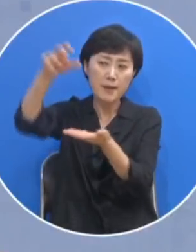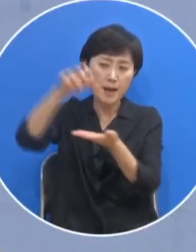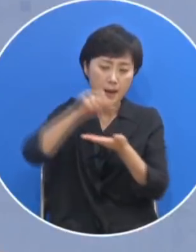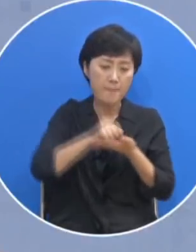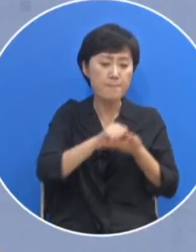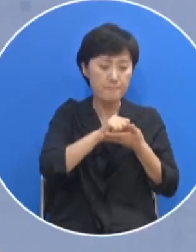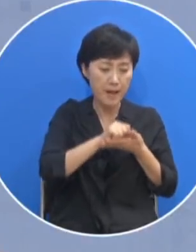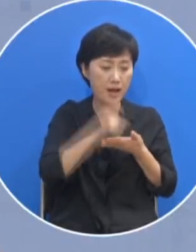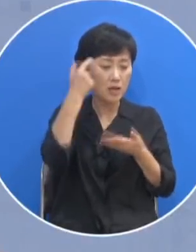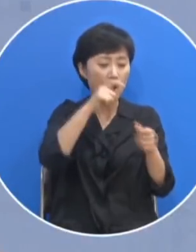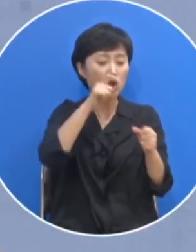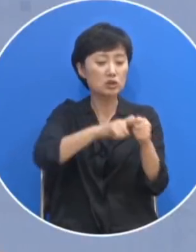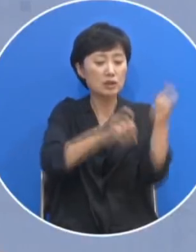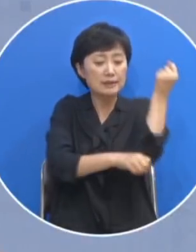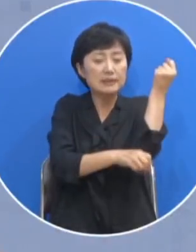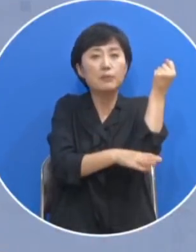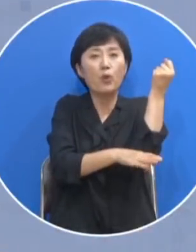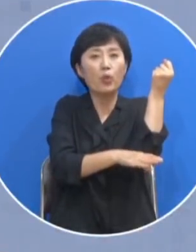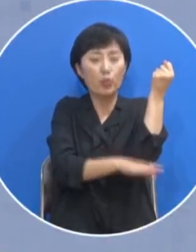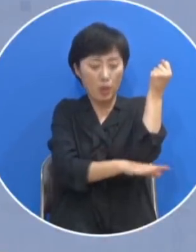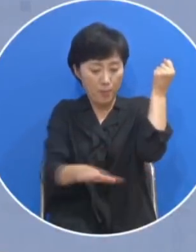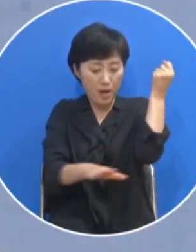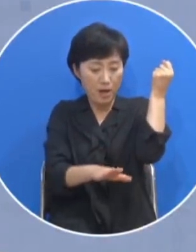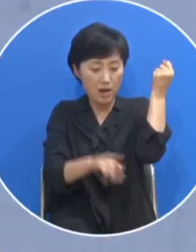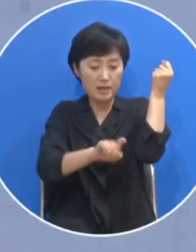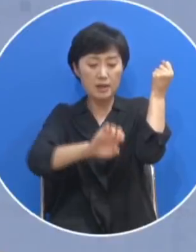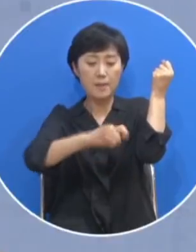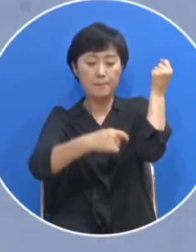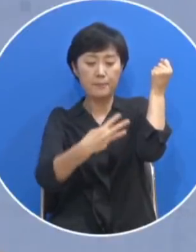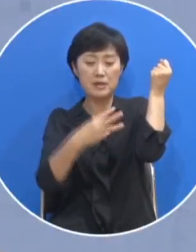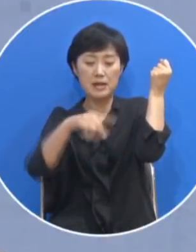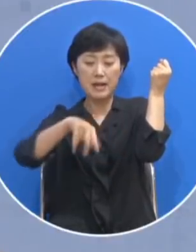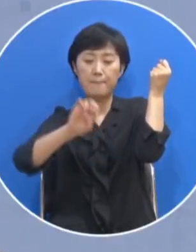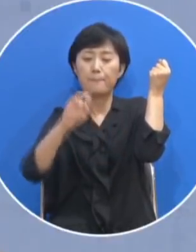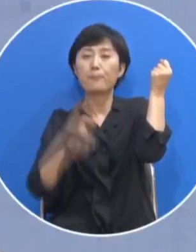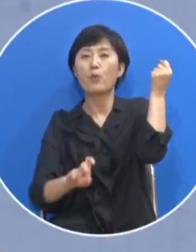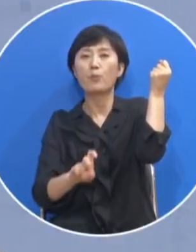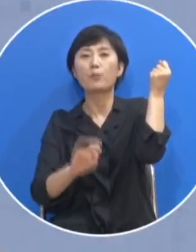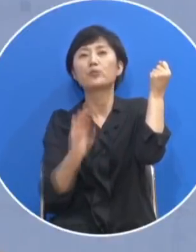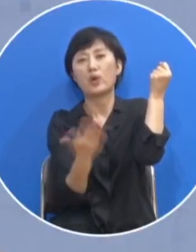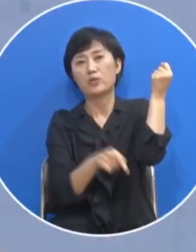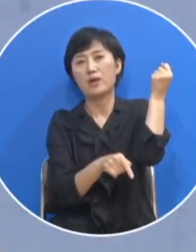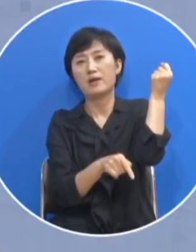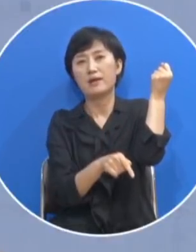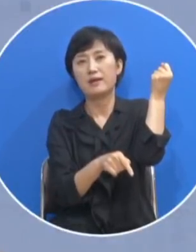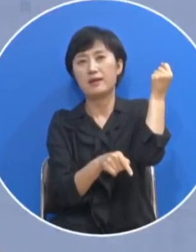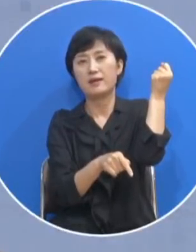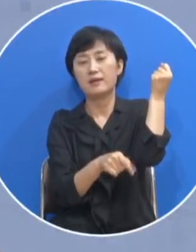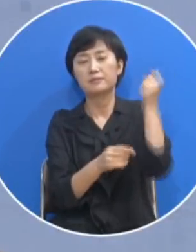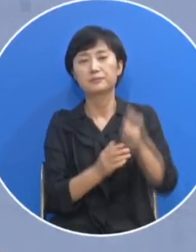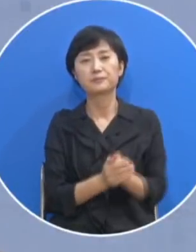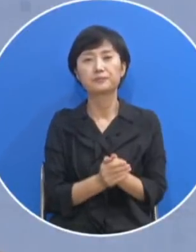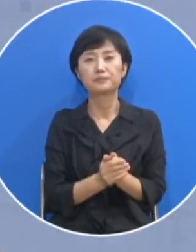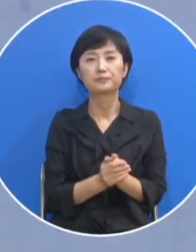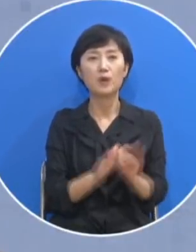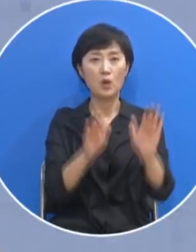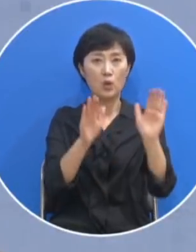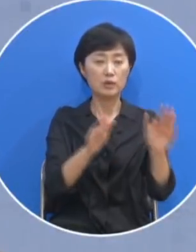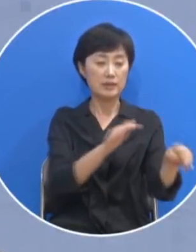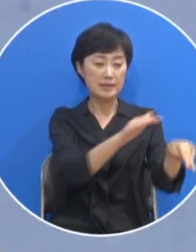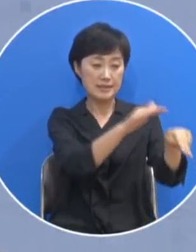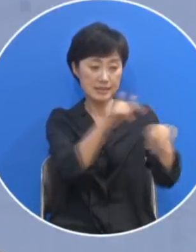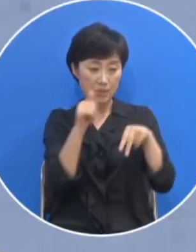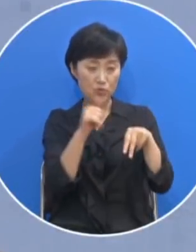되는 왜 미카 진료 마디 크죠 확보한 옷을 본래 보면 워터 타입 f 1 사후에 대하는 말이 기도가 요